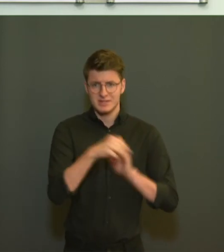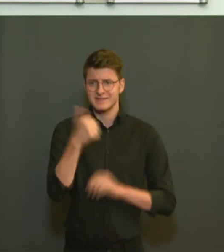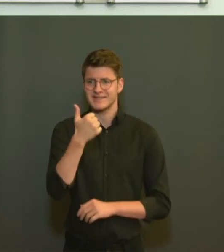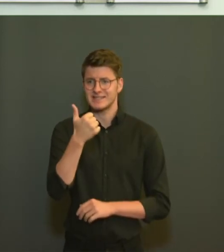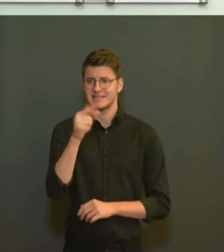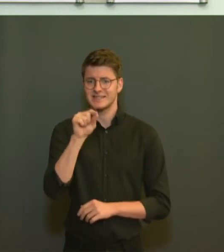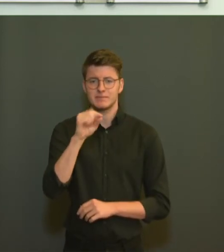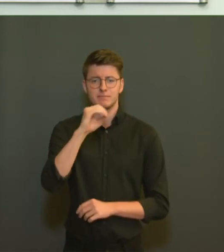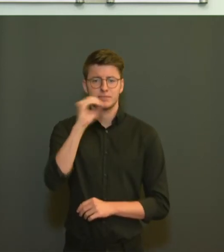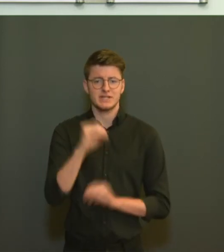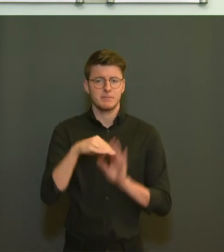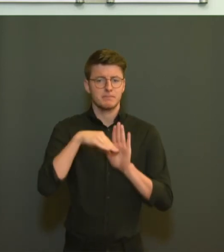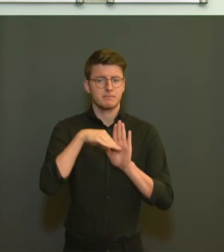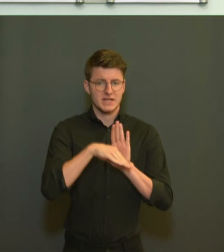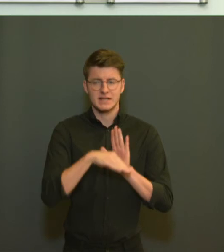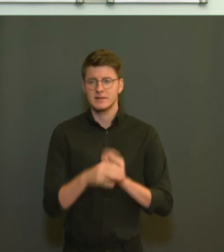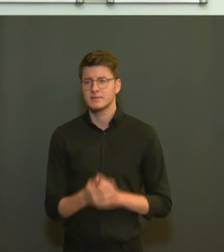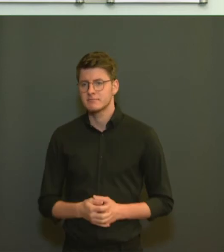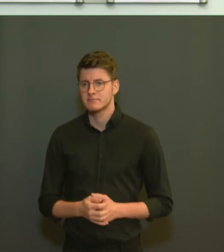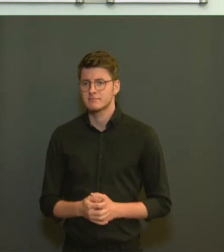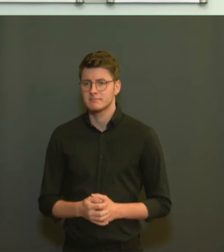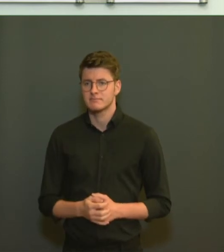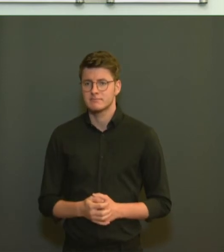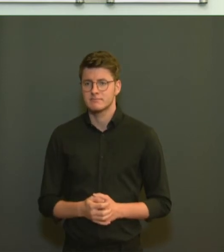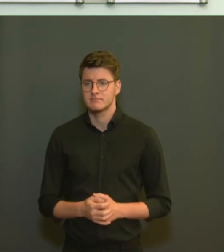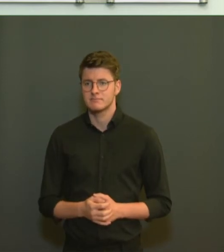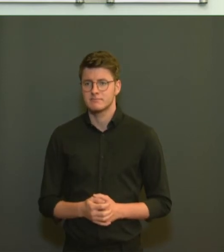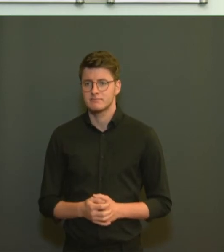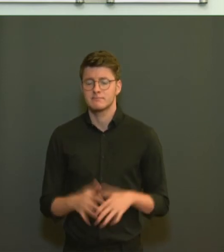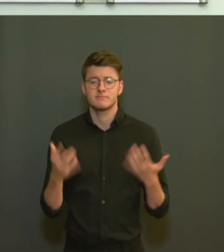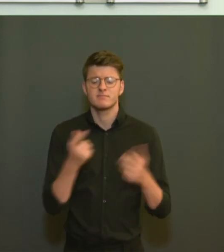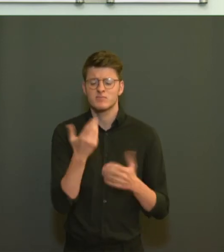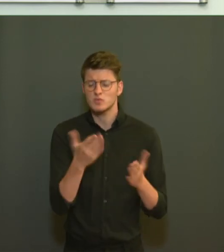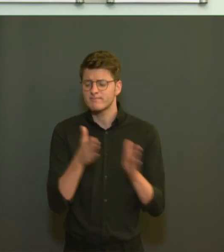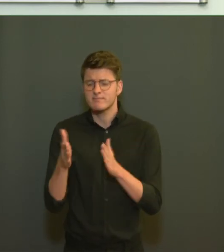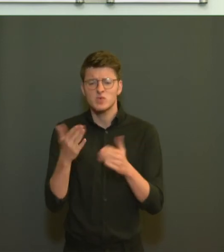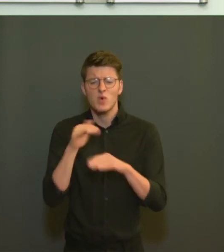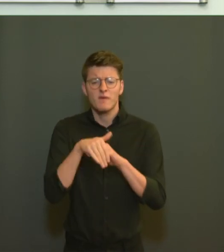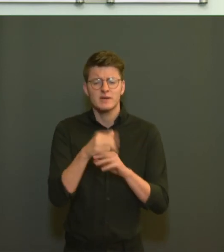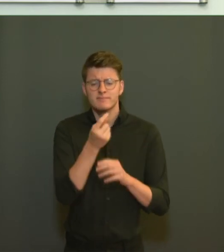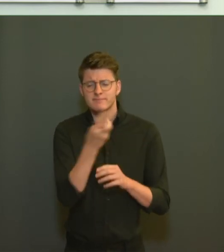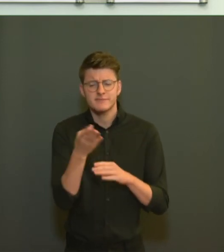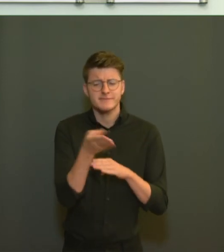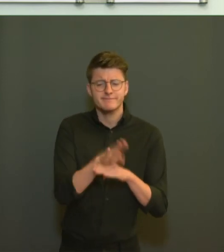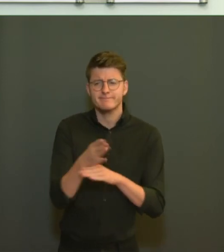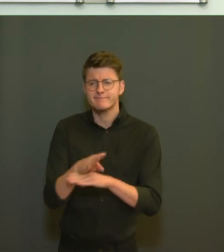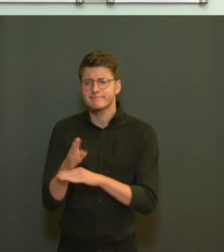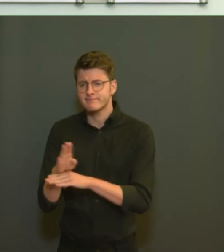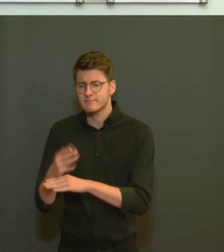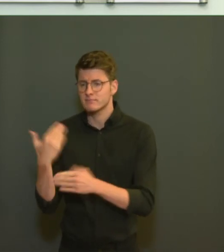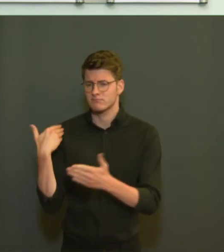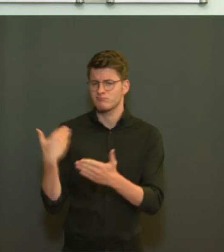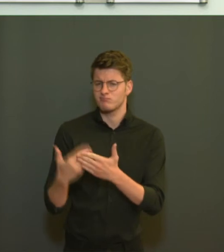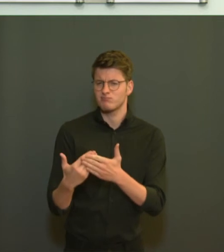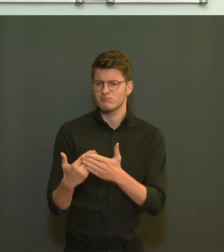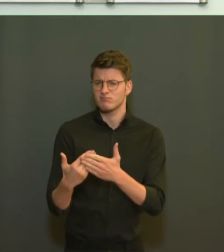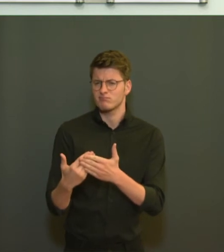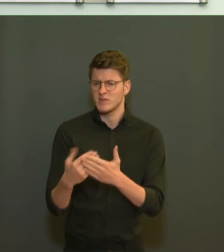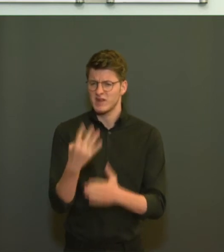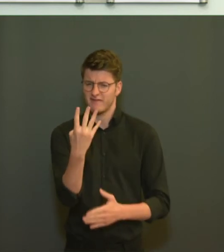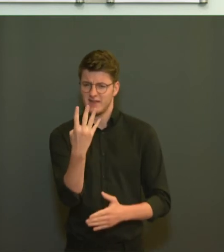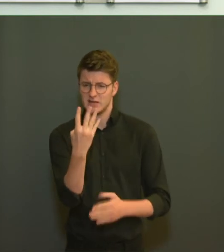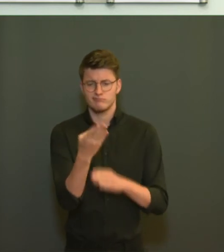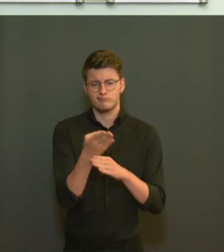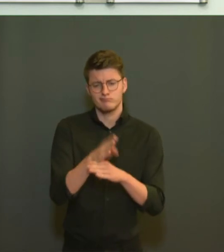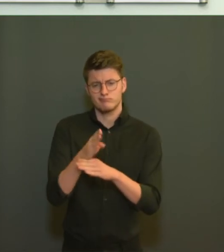Ten slotte nog de sterftecijfers. De afgelopen 7 dagen vielen er gemiddeld 4 overlijdens per dag te betreuren, wat een